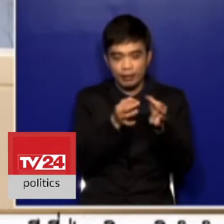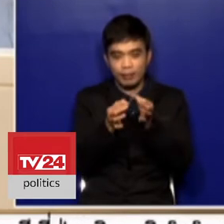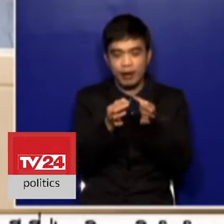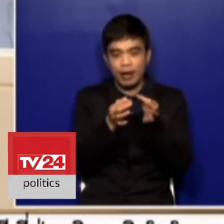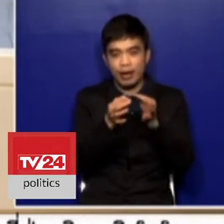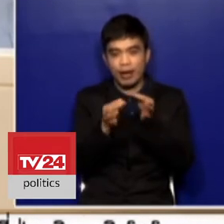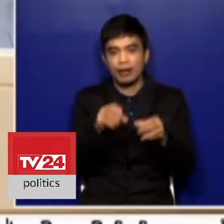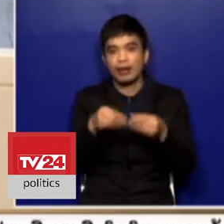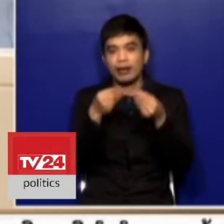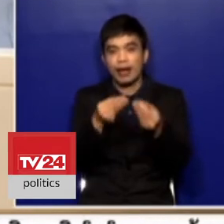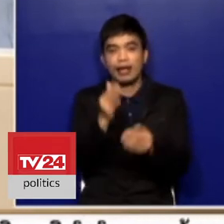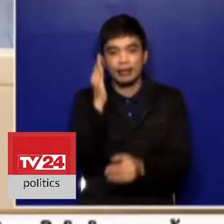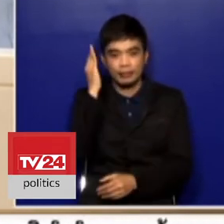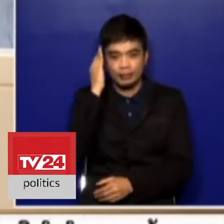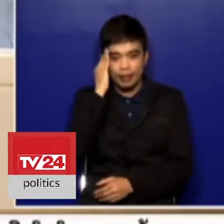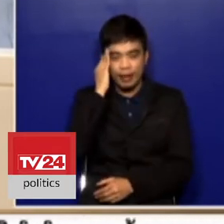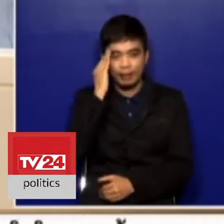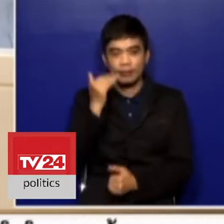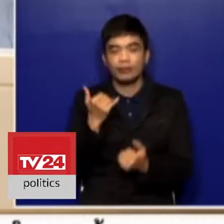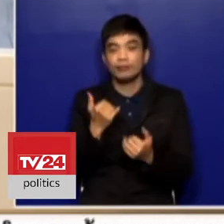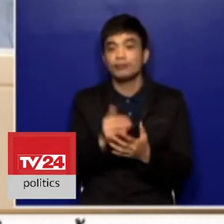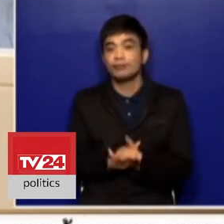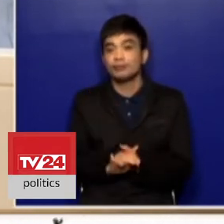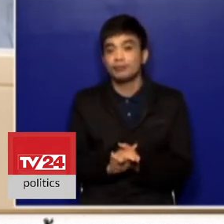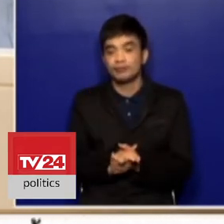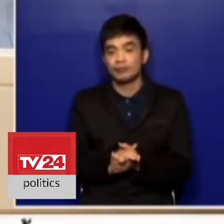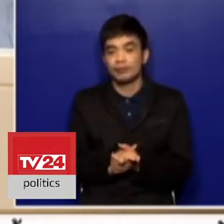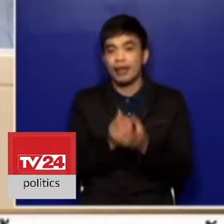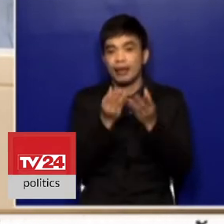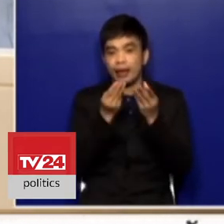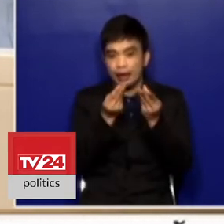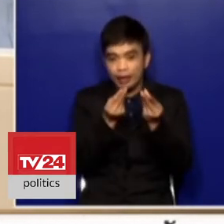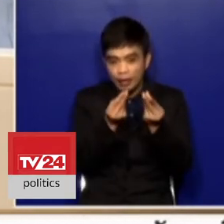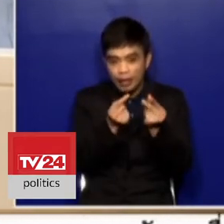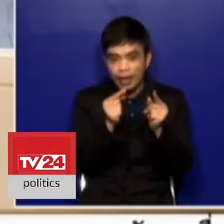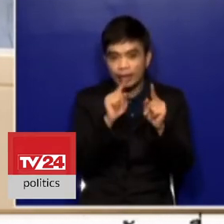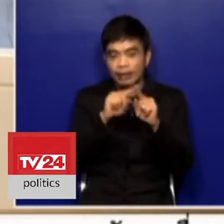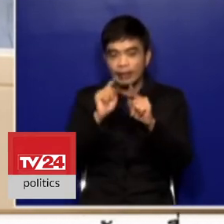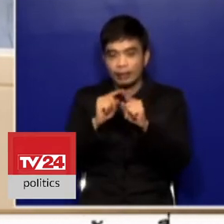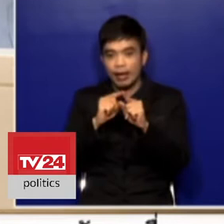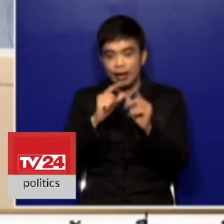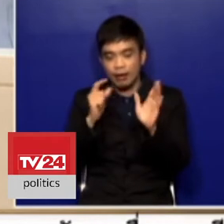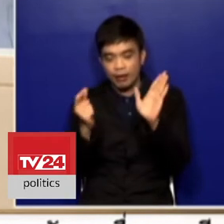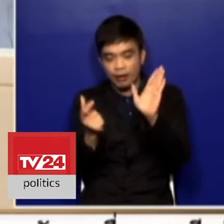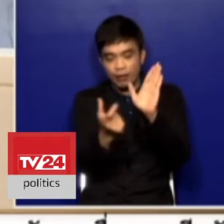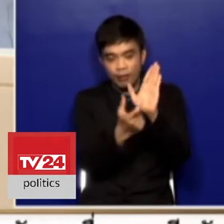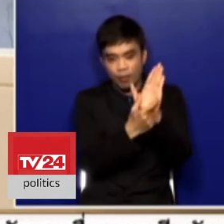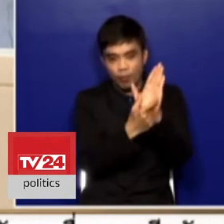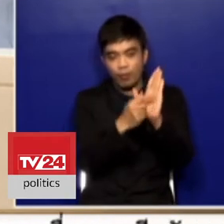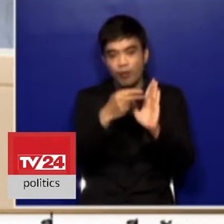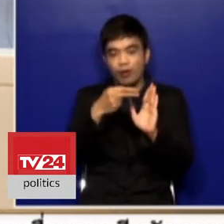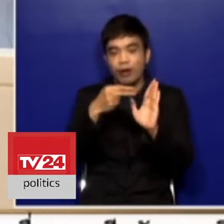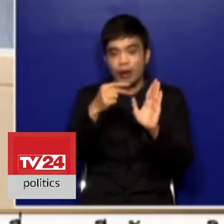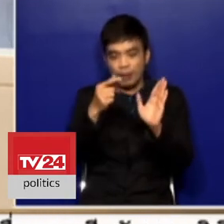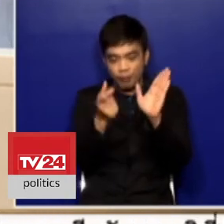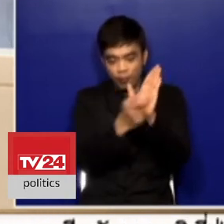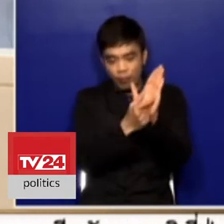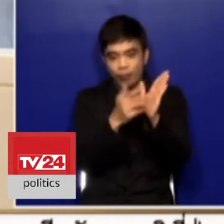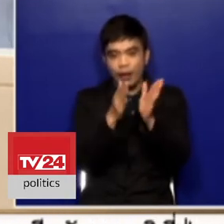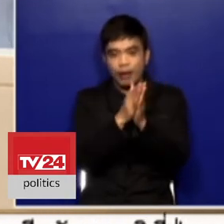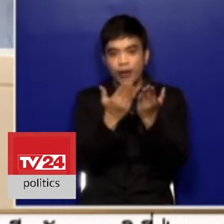คณะกรรมาธิการซึ่งปรากฏรายละเอียดในภาคผนวกใหญ่ผู้หญิงหน้าที่ 175ค่ะ